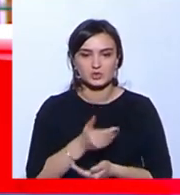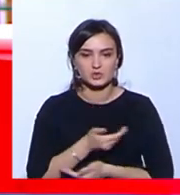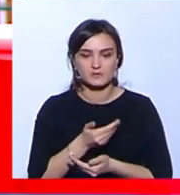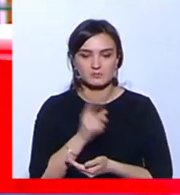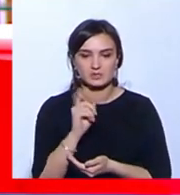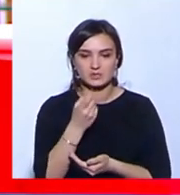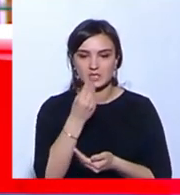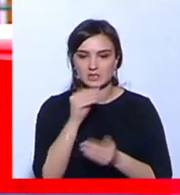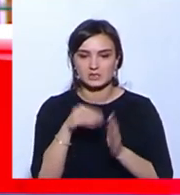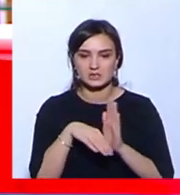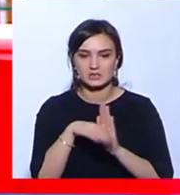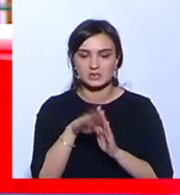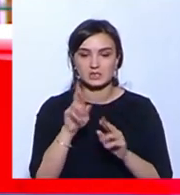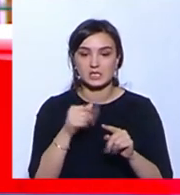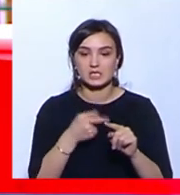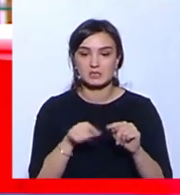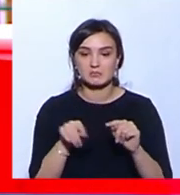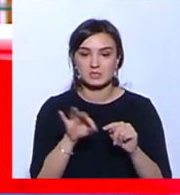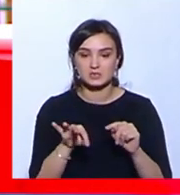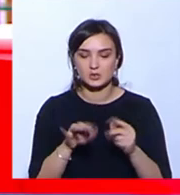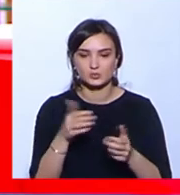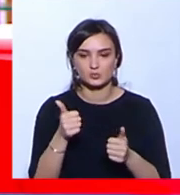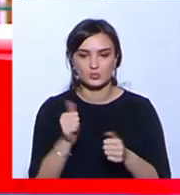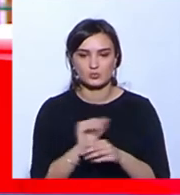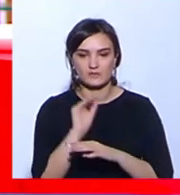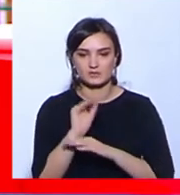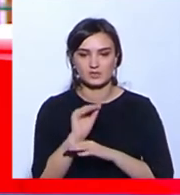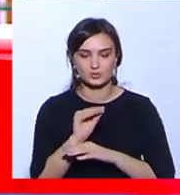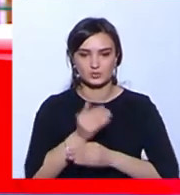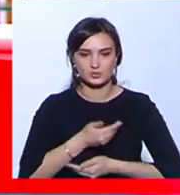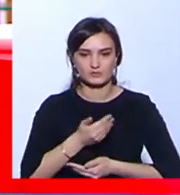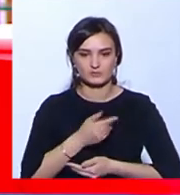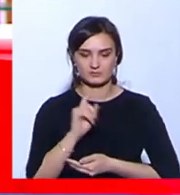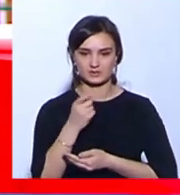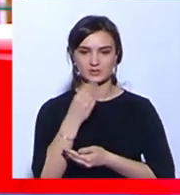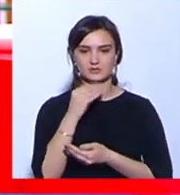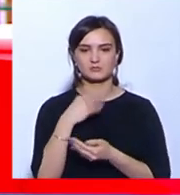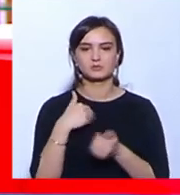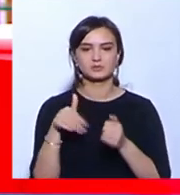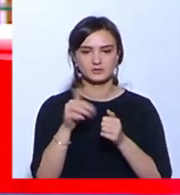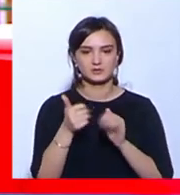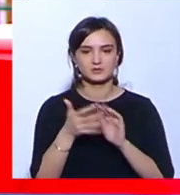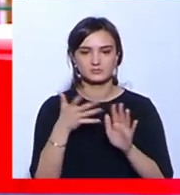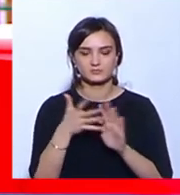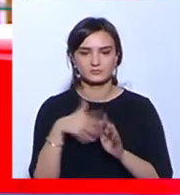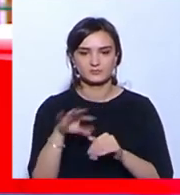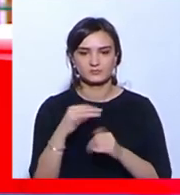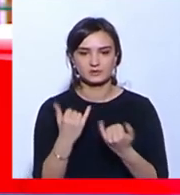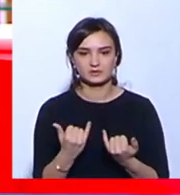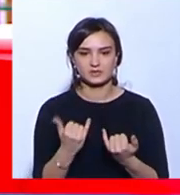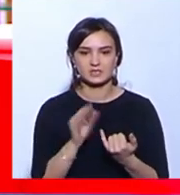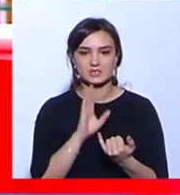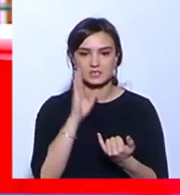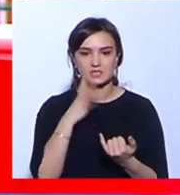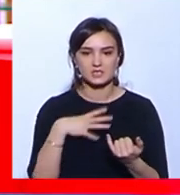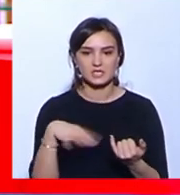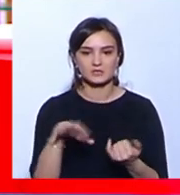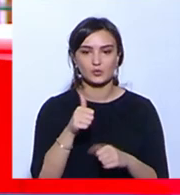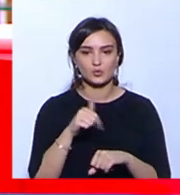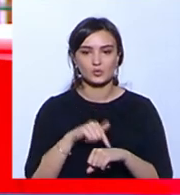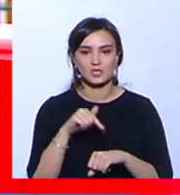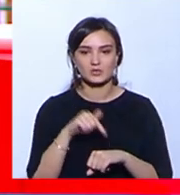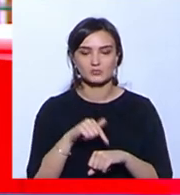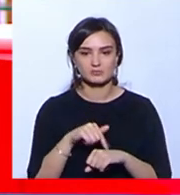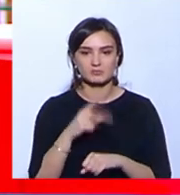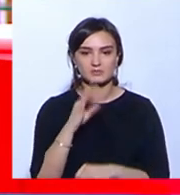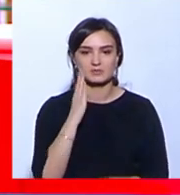ხარისხზე და იმაზე, თუ როგორ გავზარდოთ ცხოვრების ხარისხი. მე ძალიან კარგად მესმის, როგორი განწყობით ხვდება დღეს დილას საქართველო,